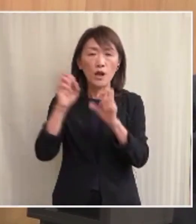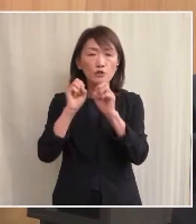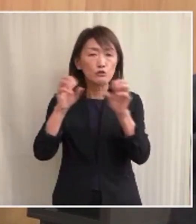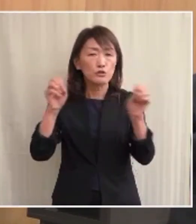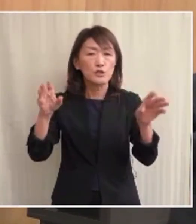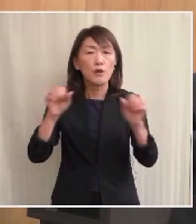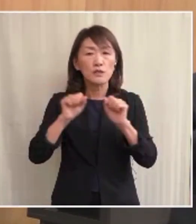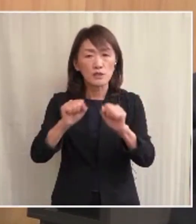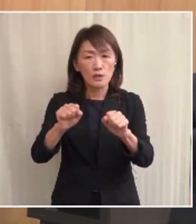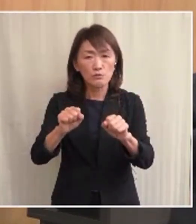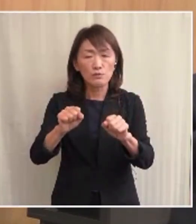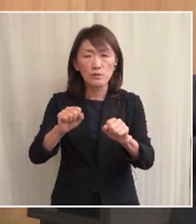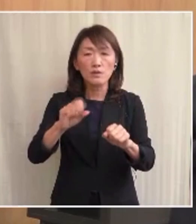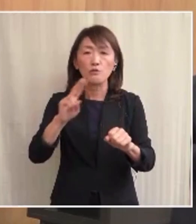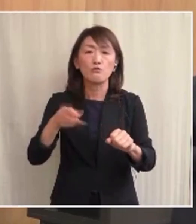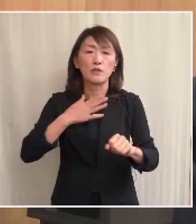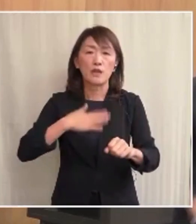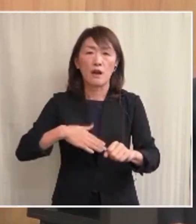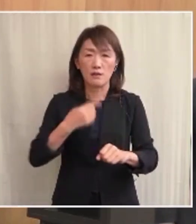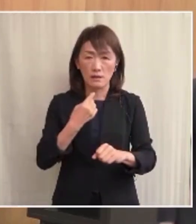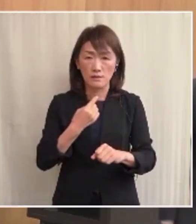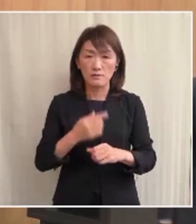たというふうに認識しております。